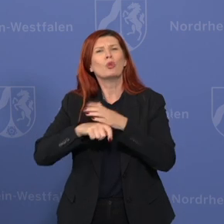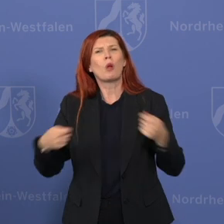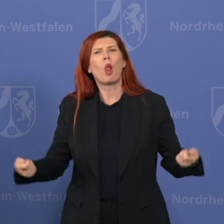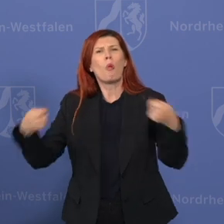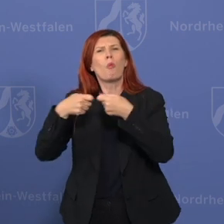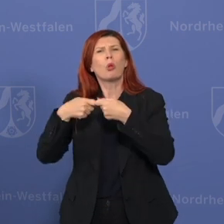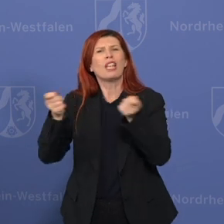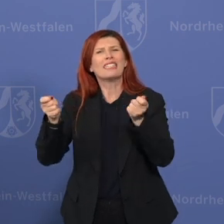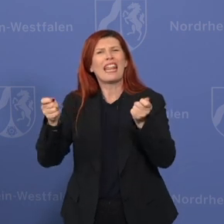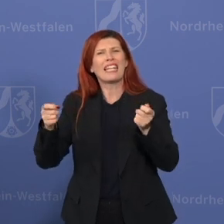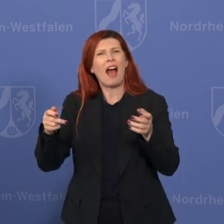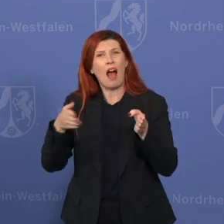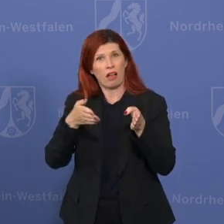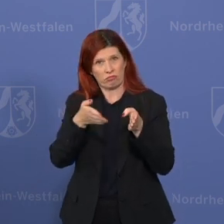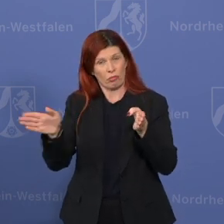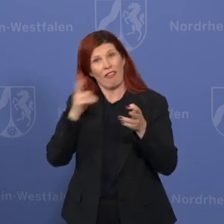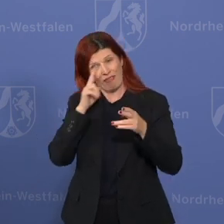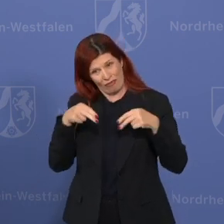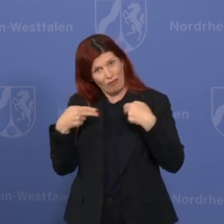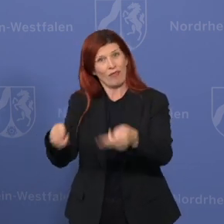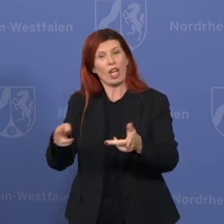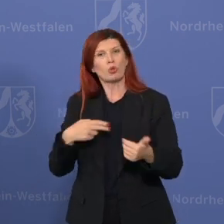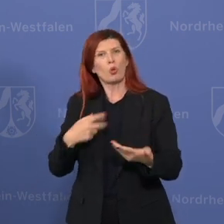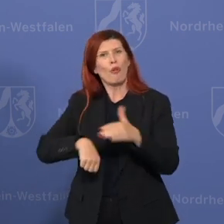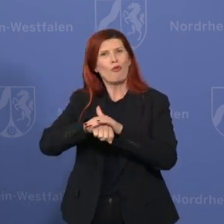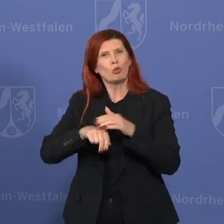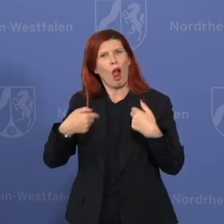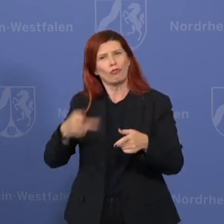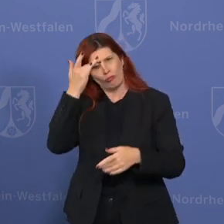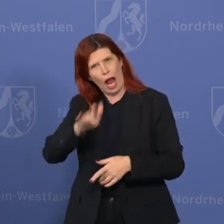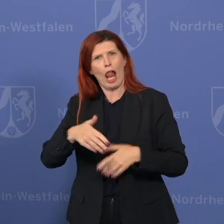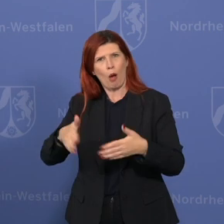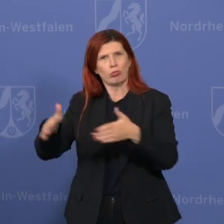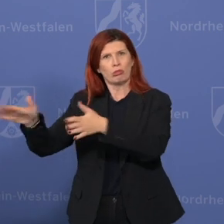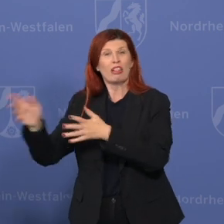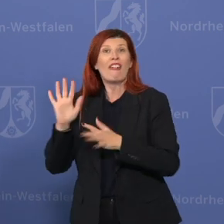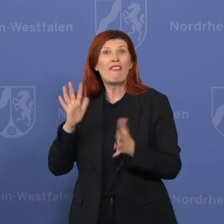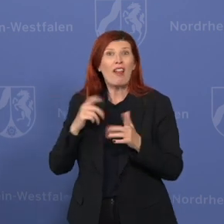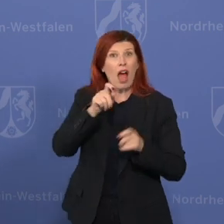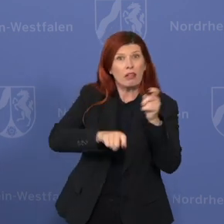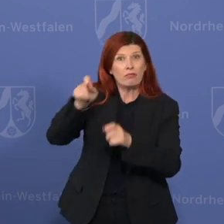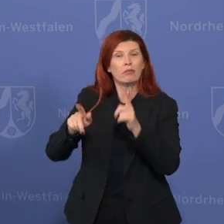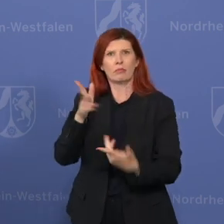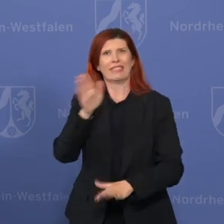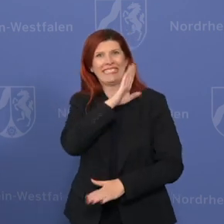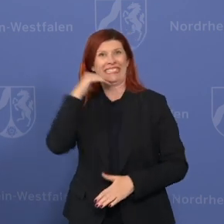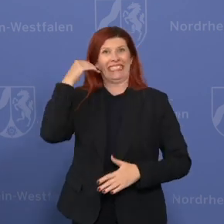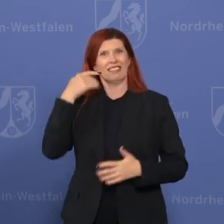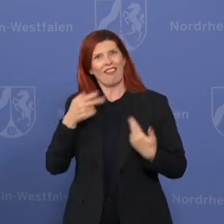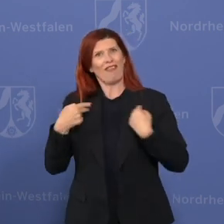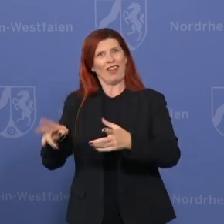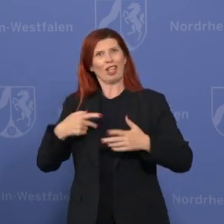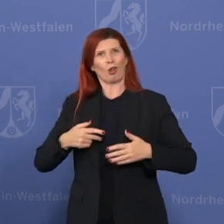was Stimmung vielleicht positiver macht und die Leute vielleicht auch mehr wieder in die Geschäfte lockt? Also ich